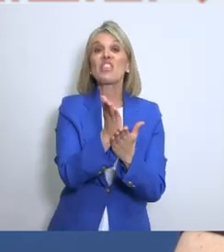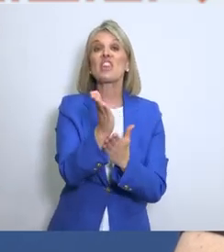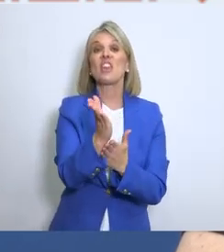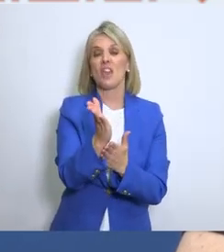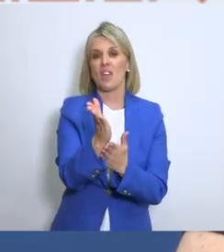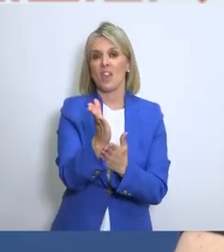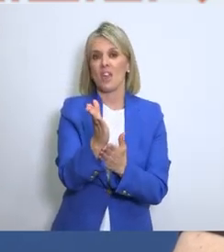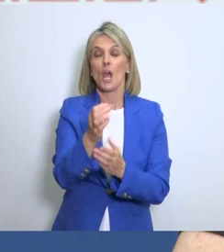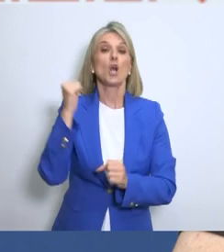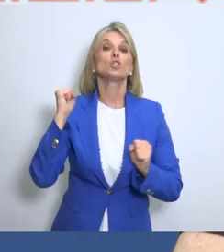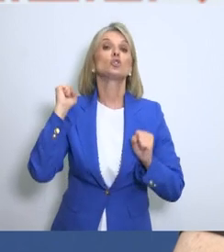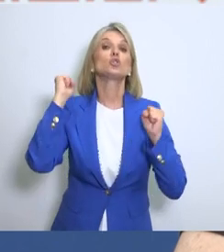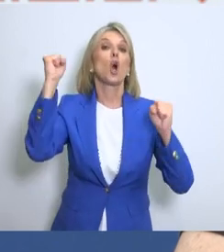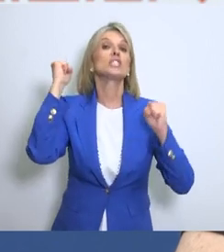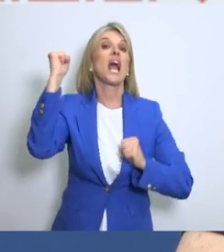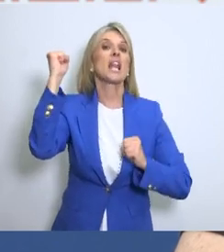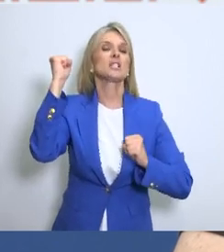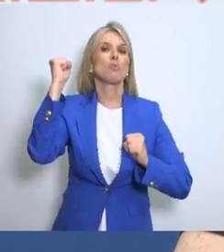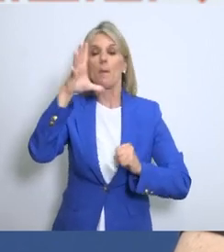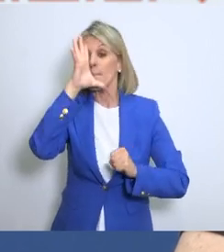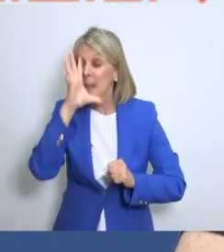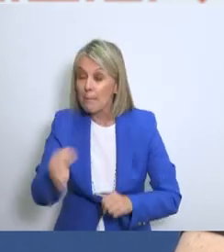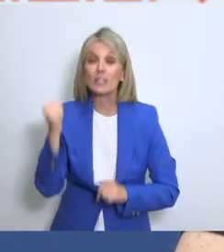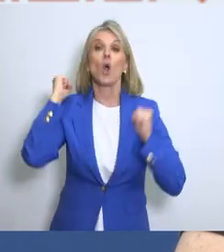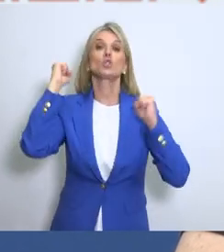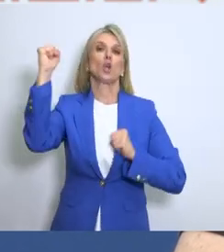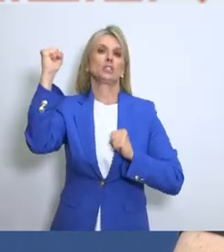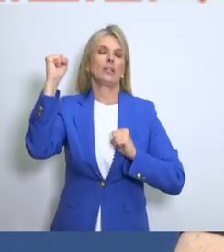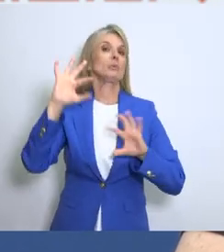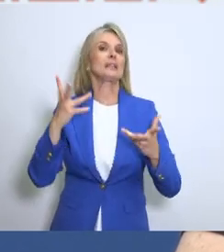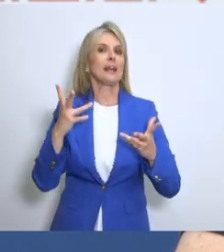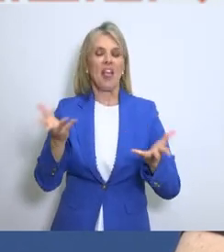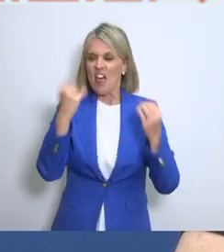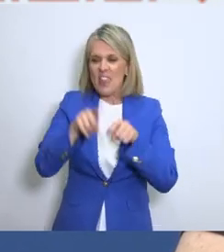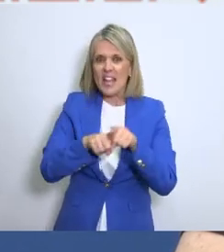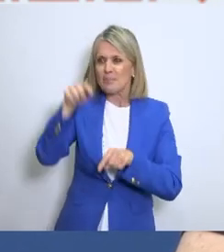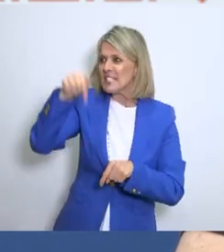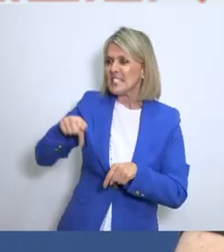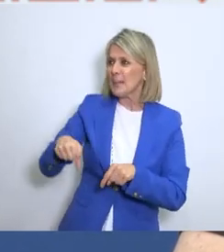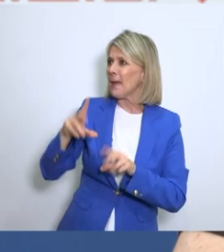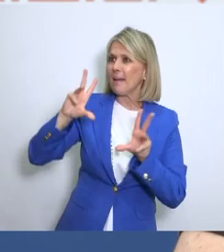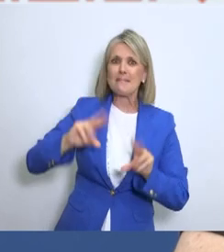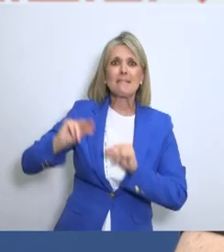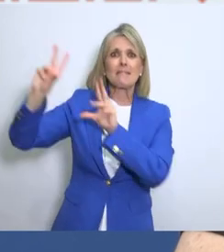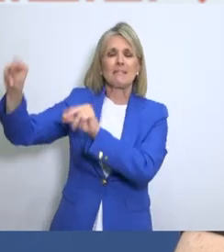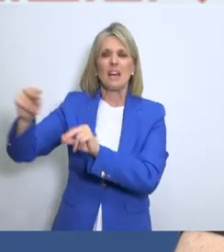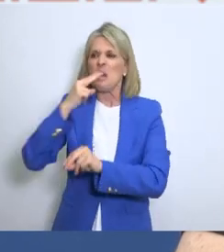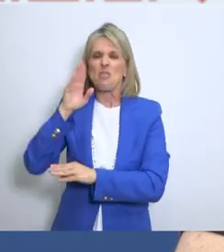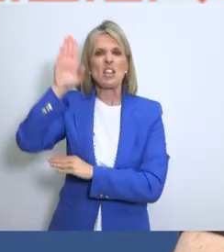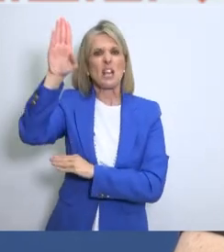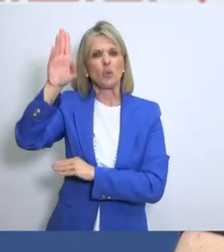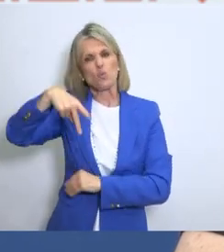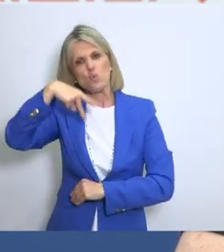εναλλακτική, στο σοσιαλισμό. Έναν πραγματικό σοσιαλισμό που καμία σχέση δεν έχει με τις σταλινικές δικτατορίες